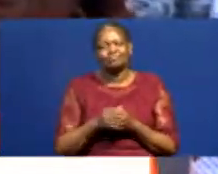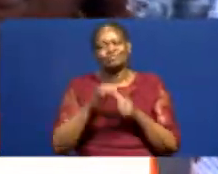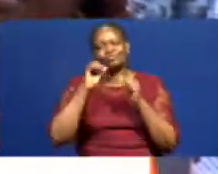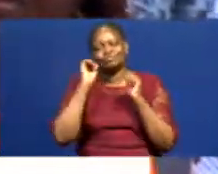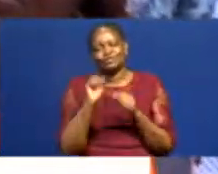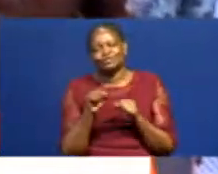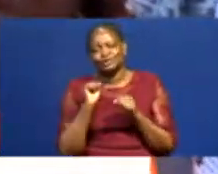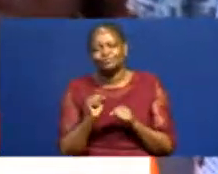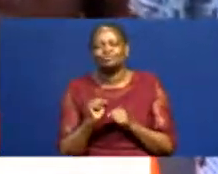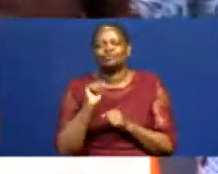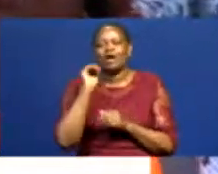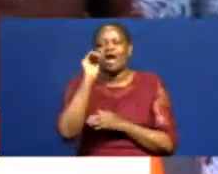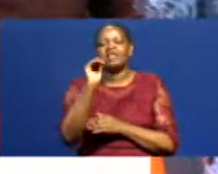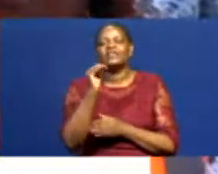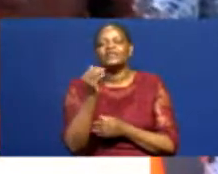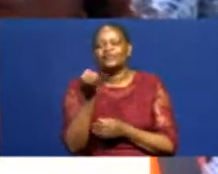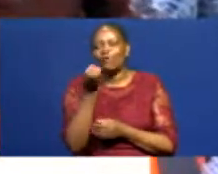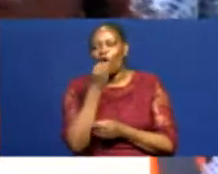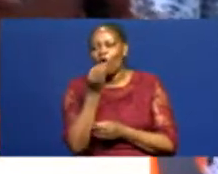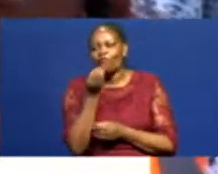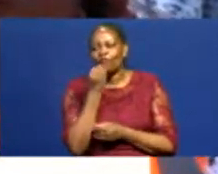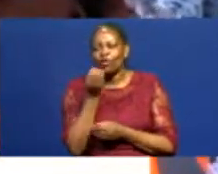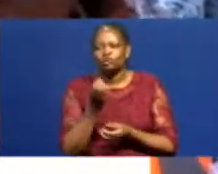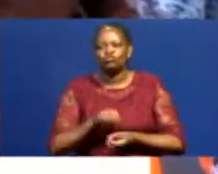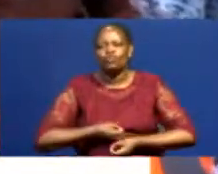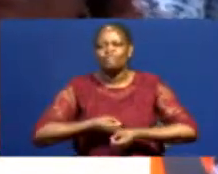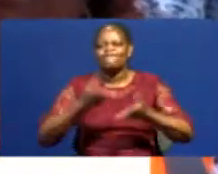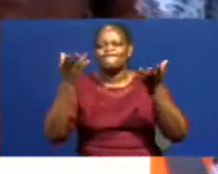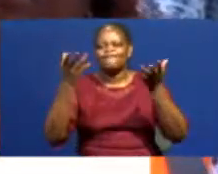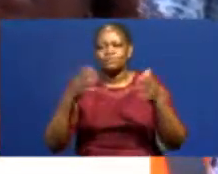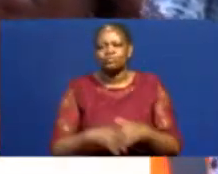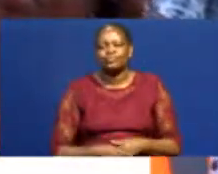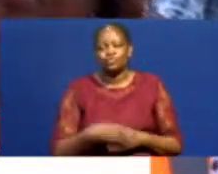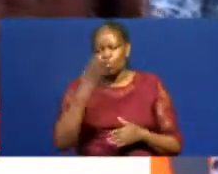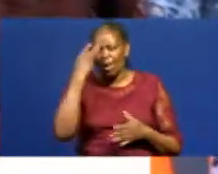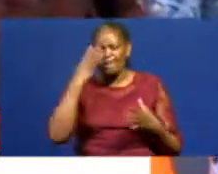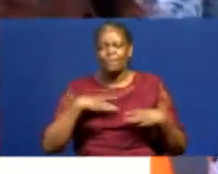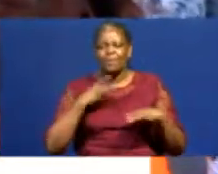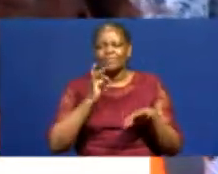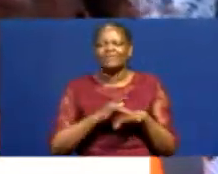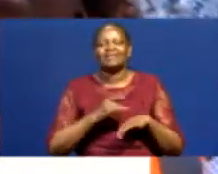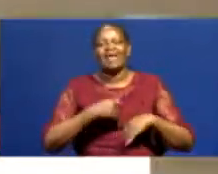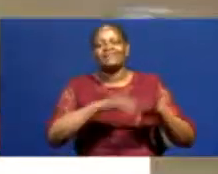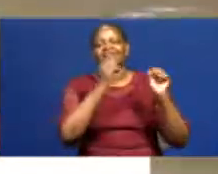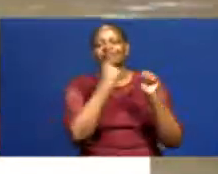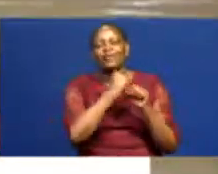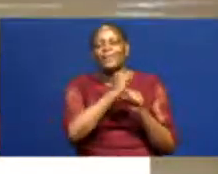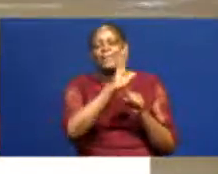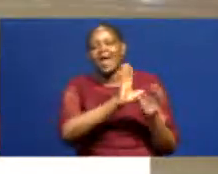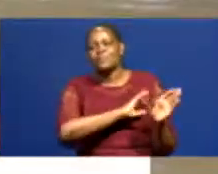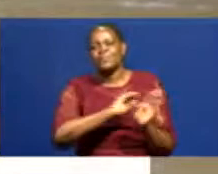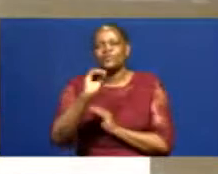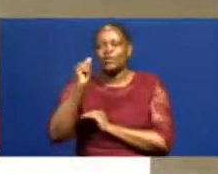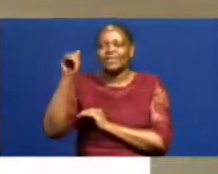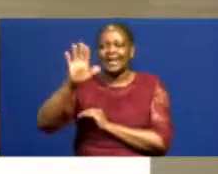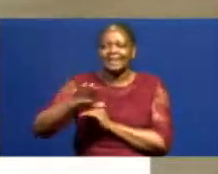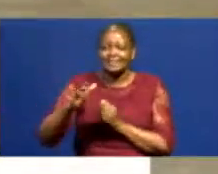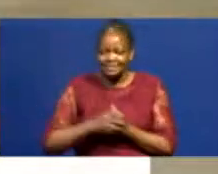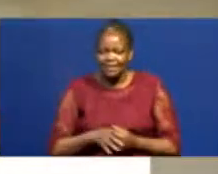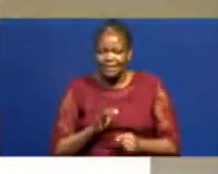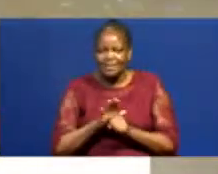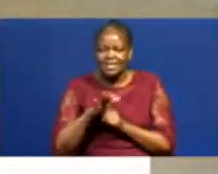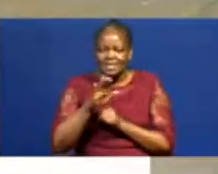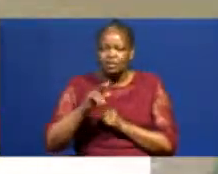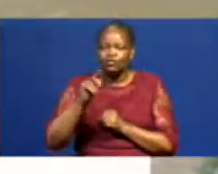kwa wale ambao kwa wamehitajika kwa sababu wameondoka katika makazi yao, wameenda sehemu nyingine. Several parts of the Tana North, including